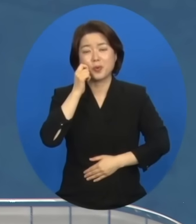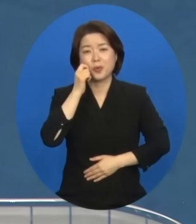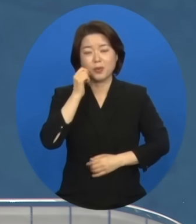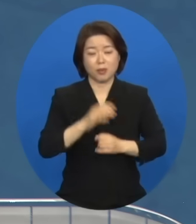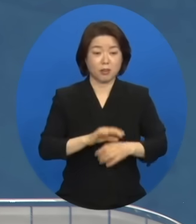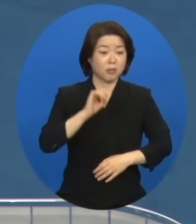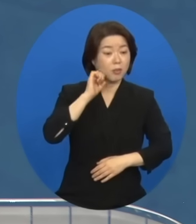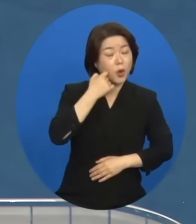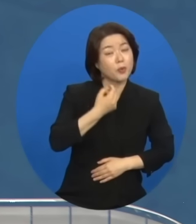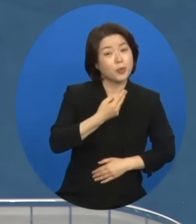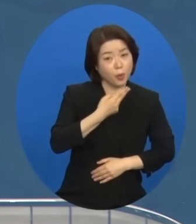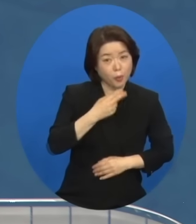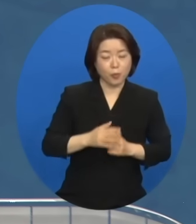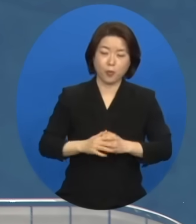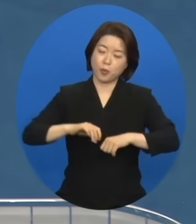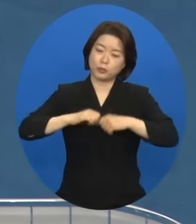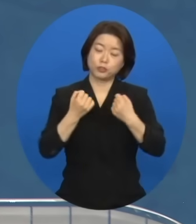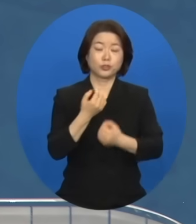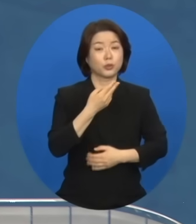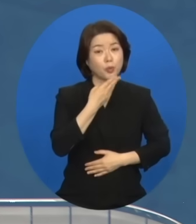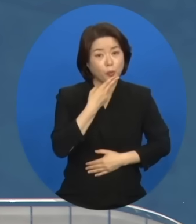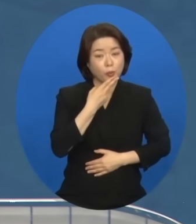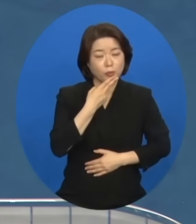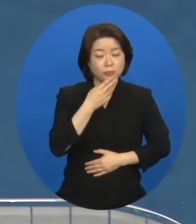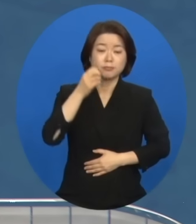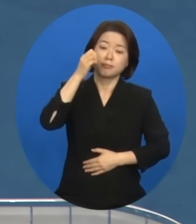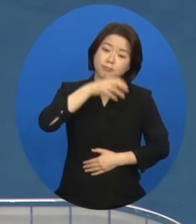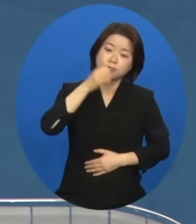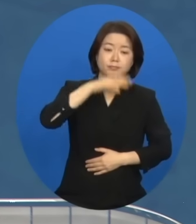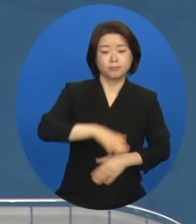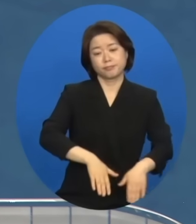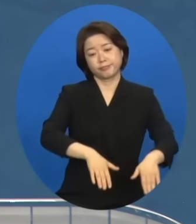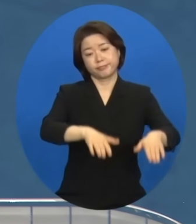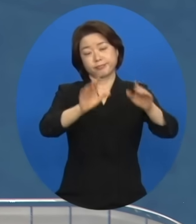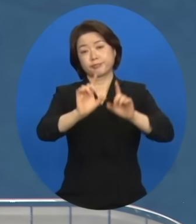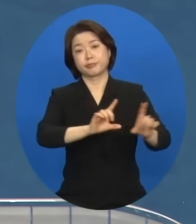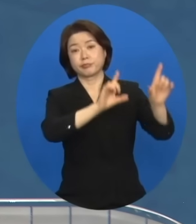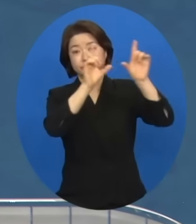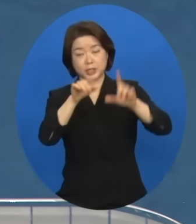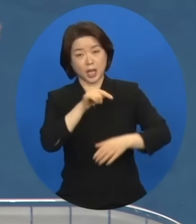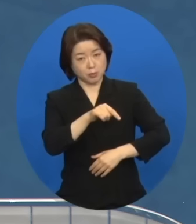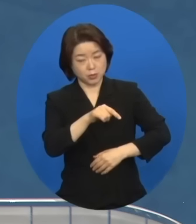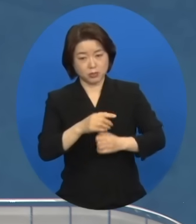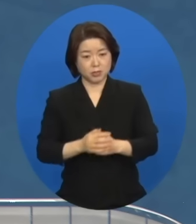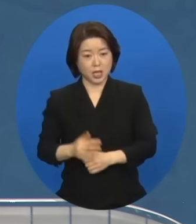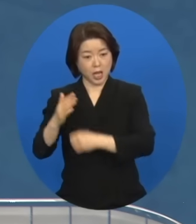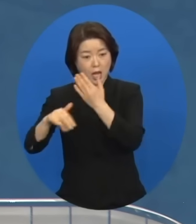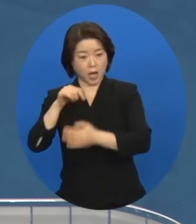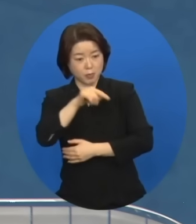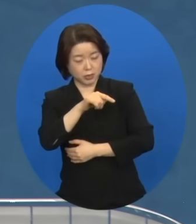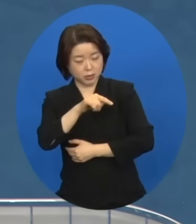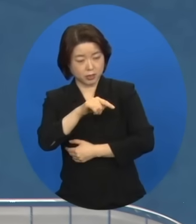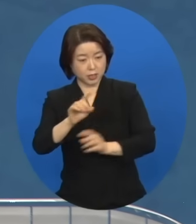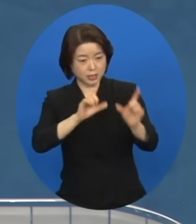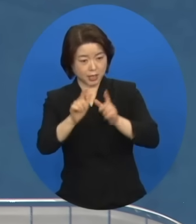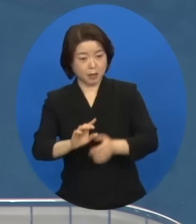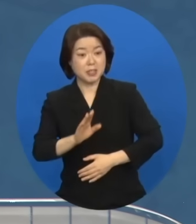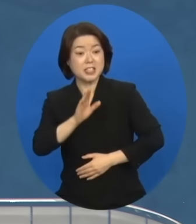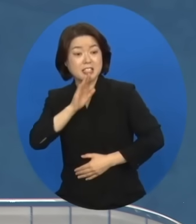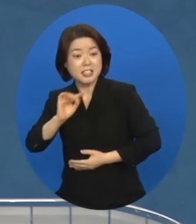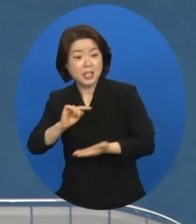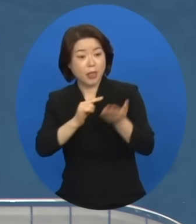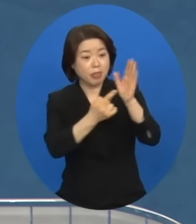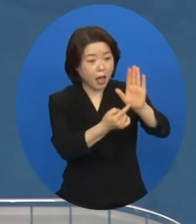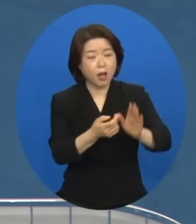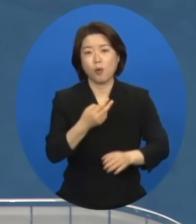어려움도 없고 순종도 없이 살았던 사람의 삶은 하나님은 그의 삶의 실제가 아닙니다.